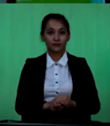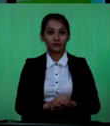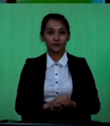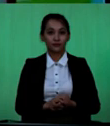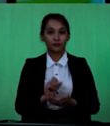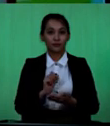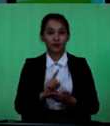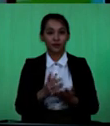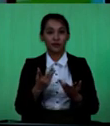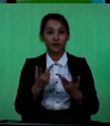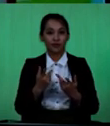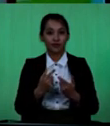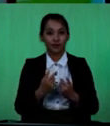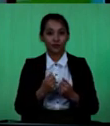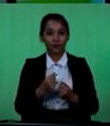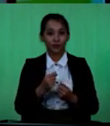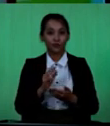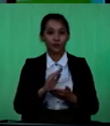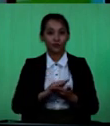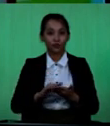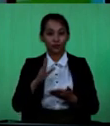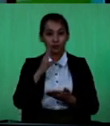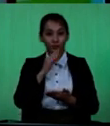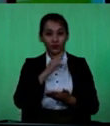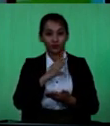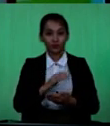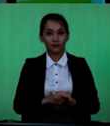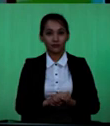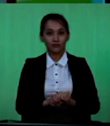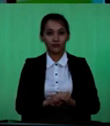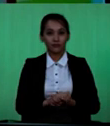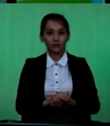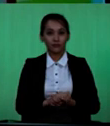Masalani yechishini yozib olishga ulguryapsizmi?